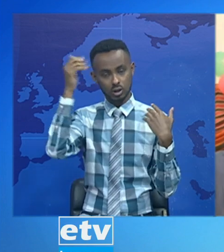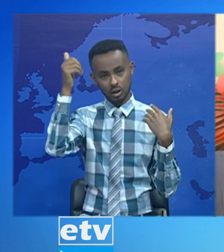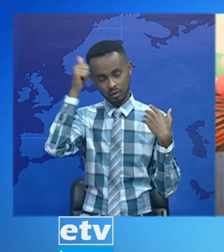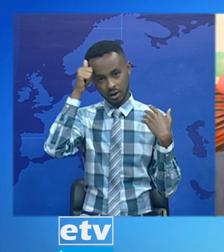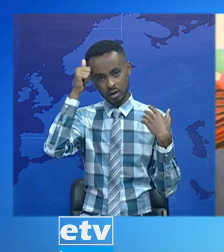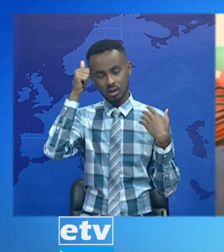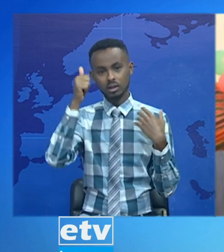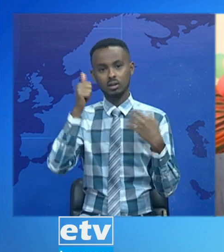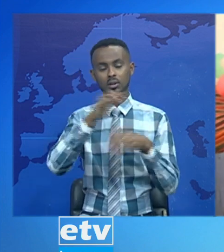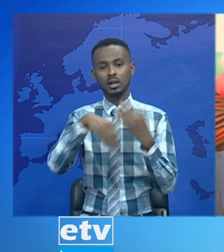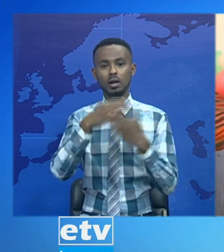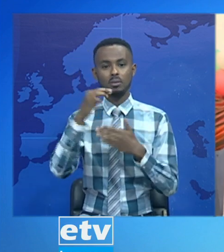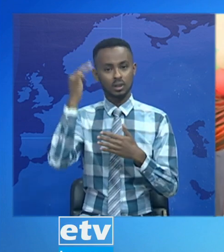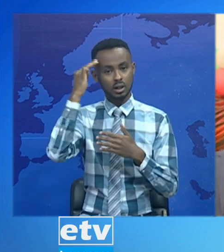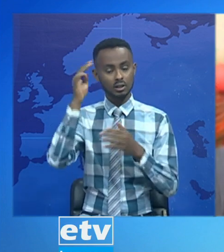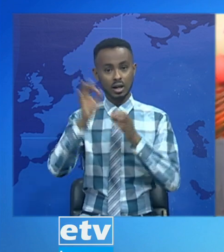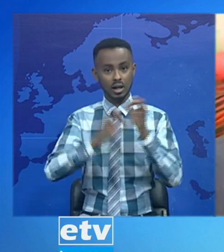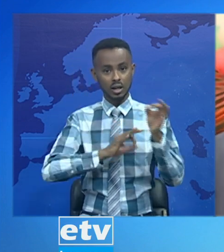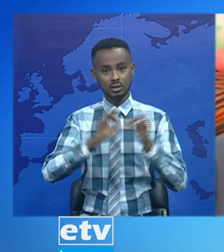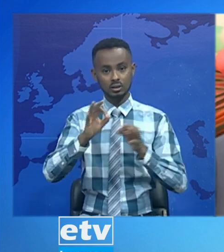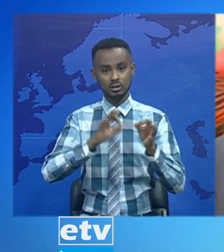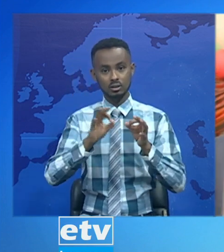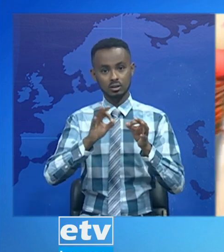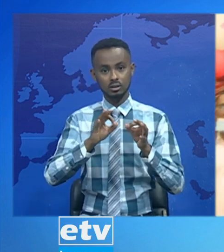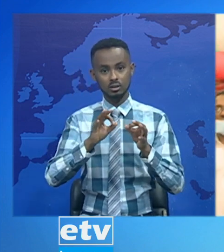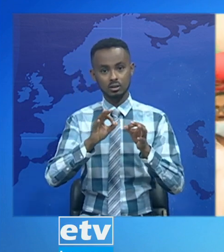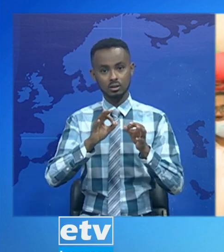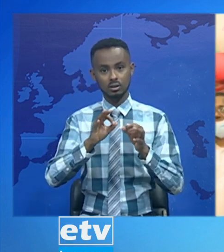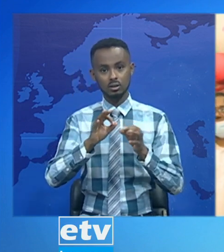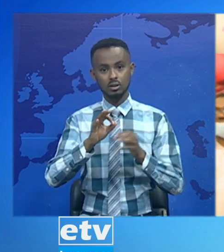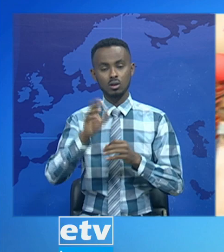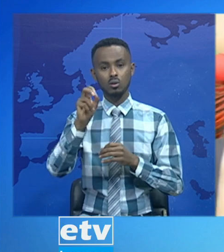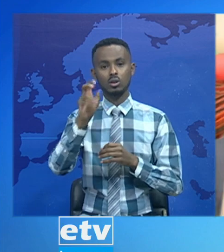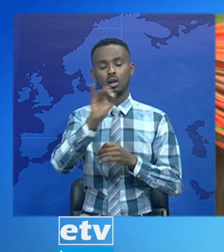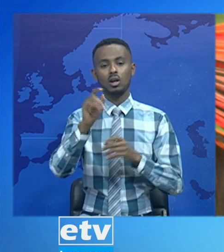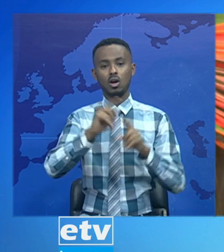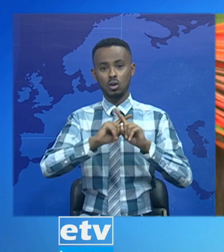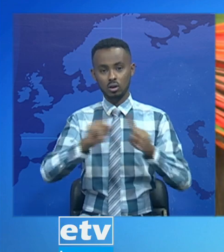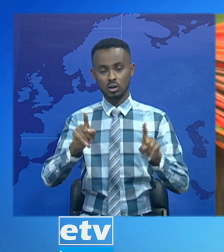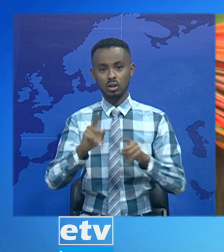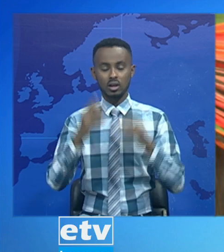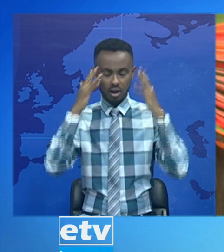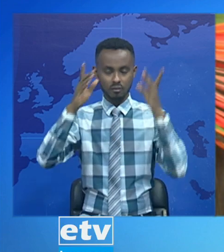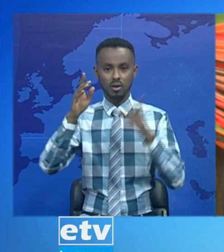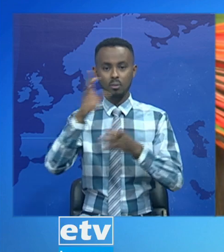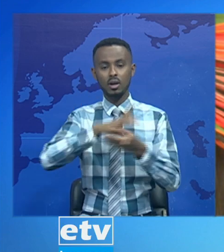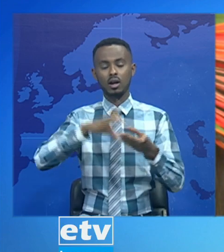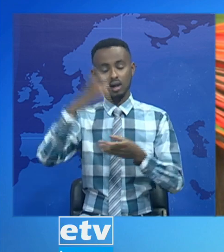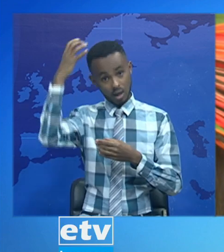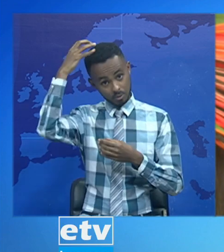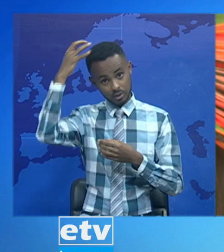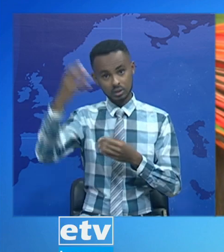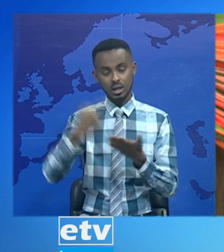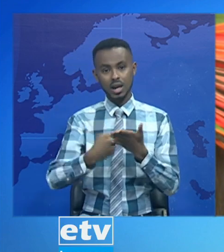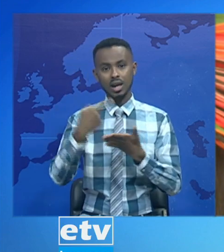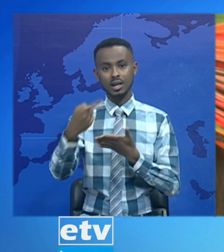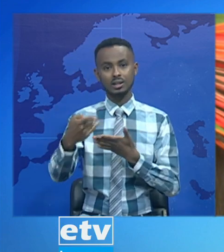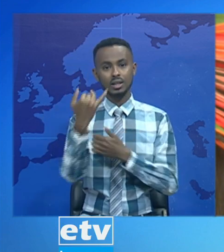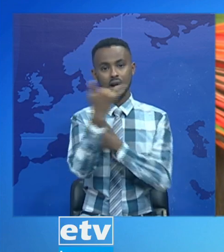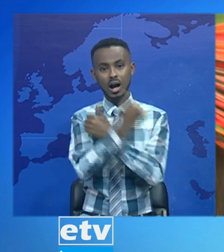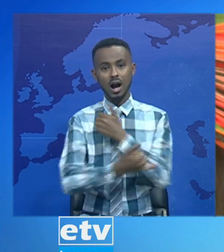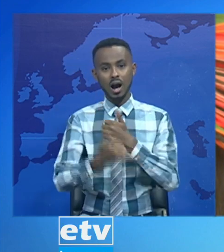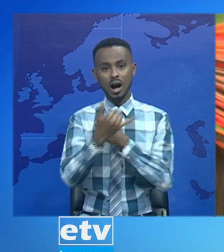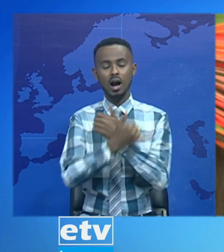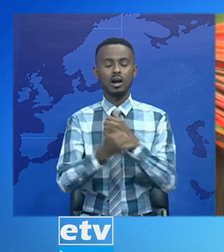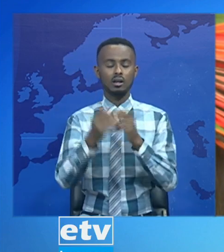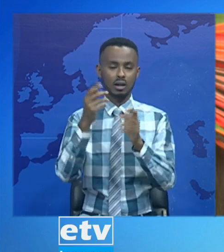ደግፌ ጠቅላይ ሚኒስትራችን አገላለጽ ወታደራዊ ሂደት። የአፋር ብሔራዊ ክልላዊ መንግስት ለነዚህ የሀገር